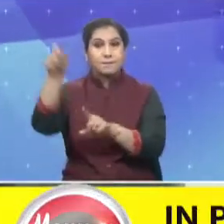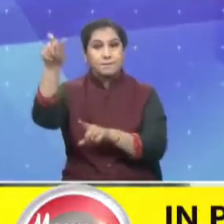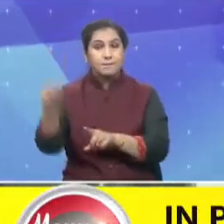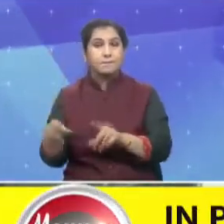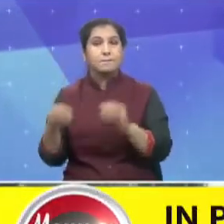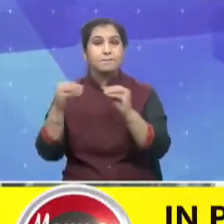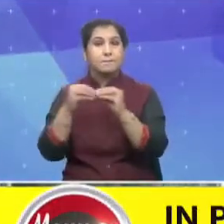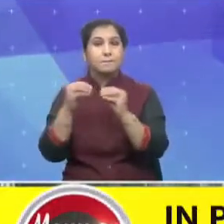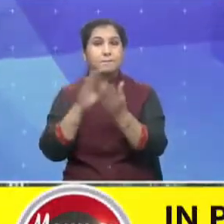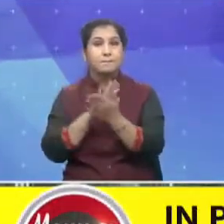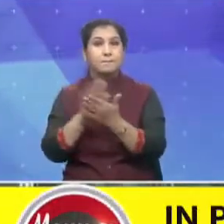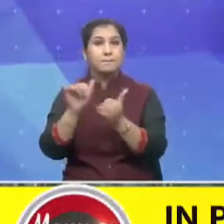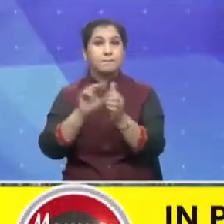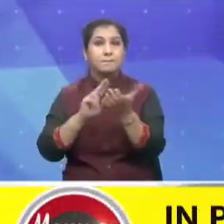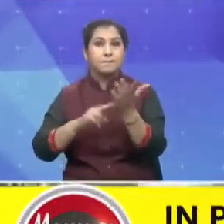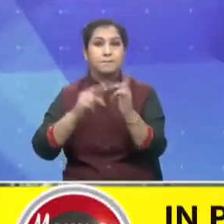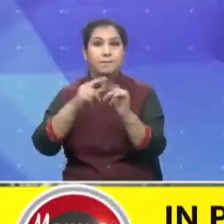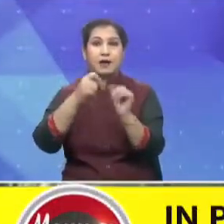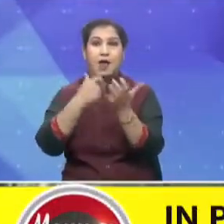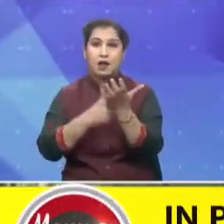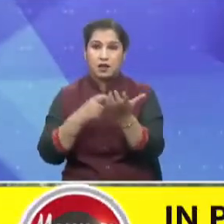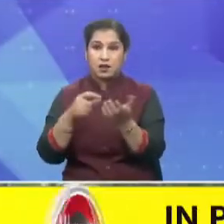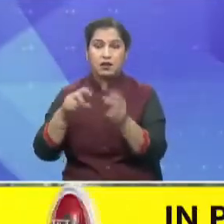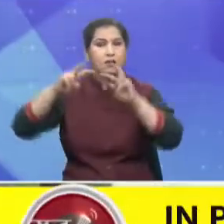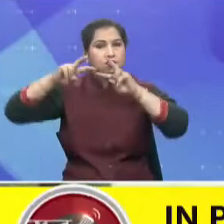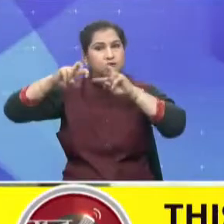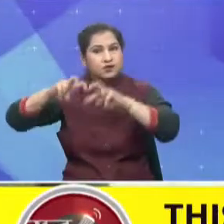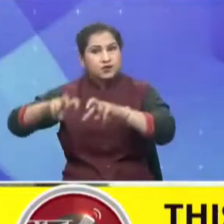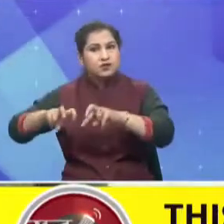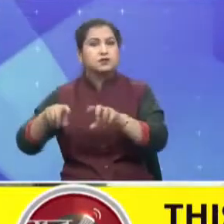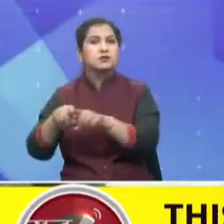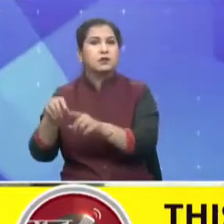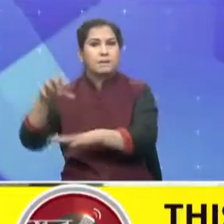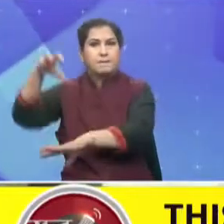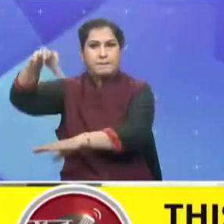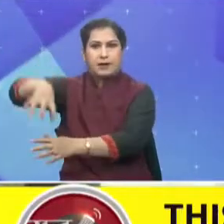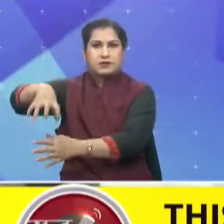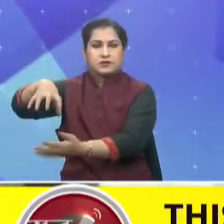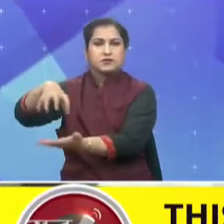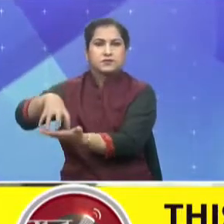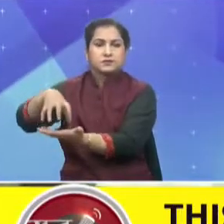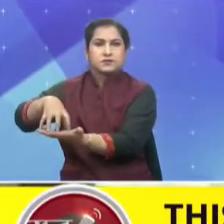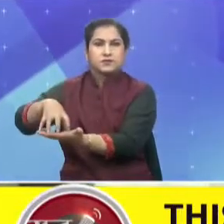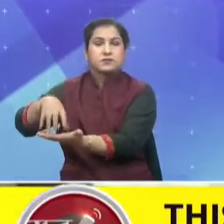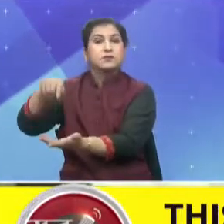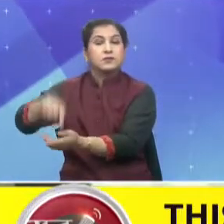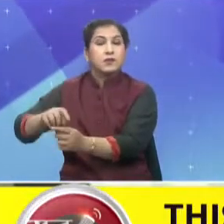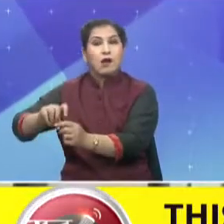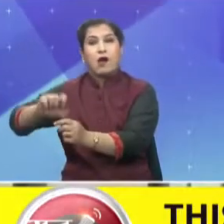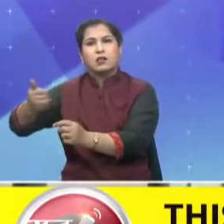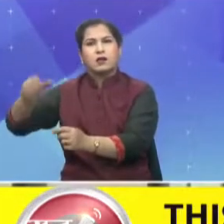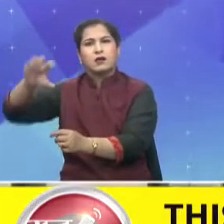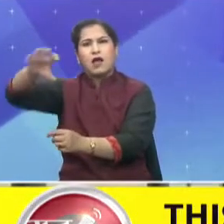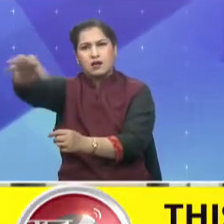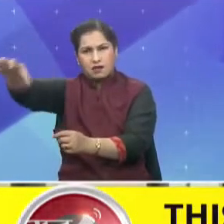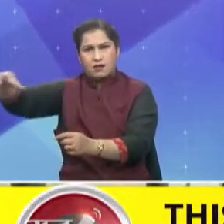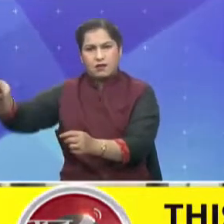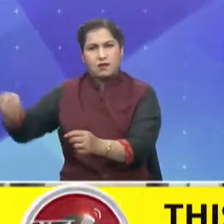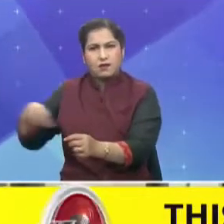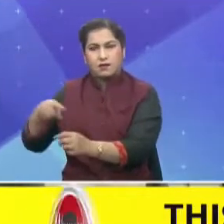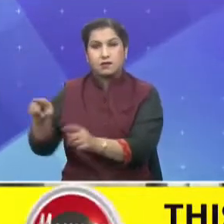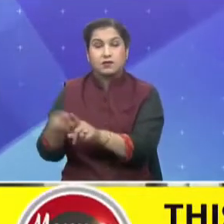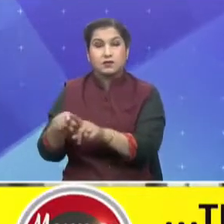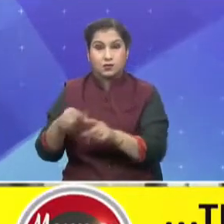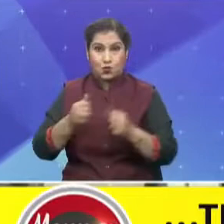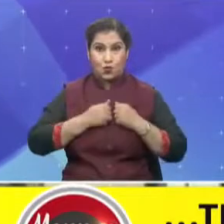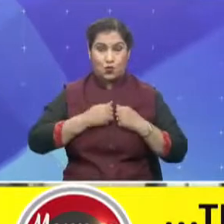ओरिएंटल रिसर्च इंस्टीट्यूट नाम का एक सेंटर है। इस संस्थान ने दूसरे देशों के लोगों को